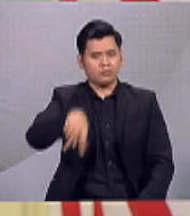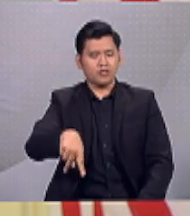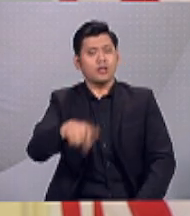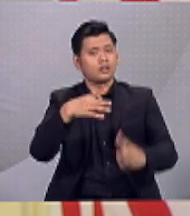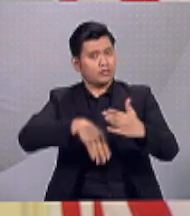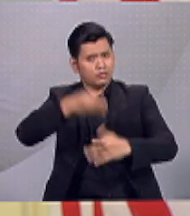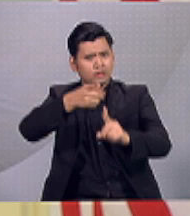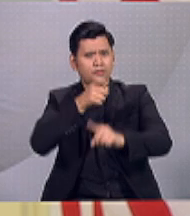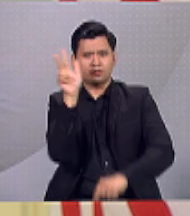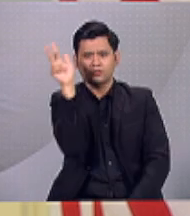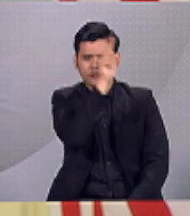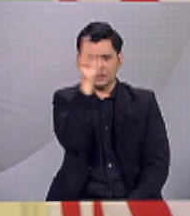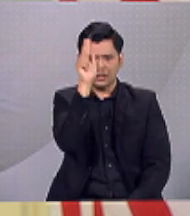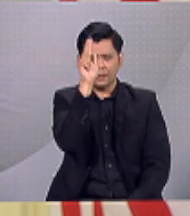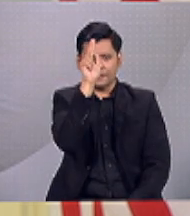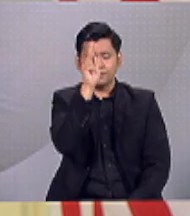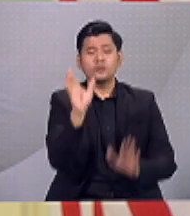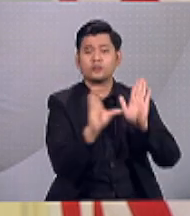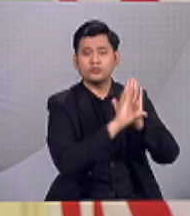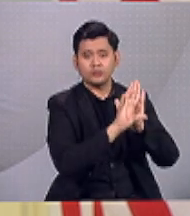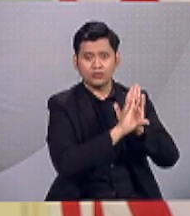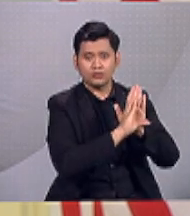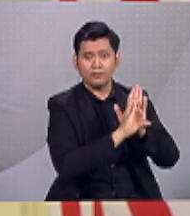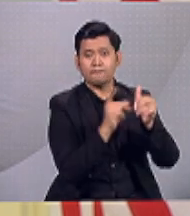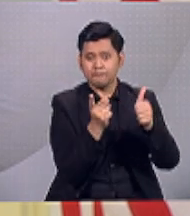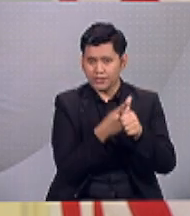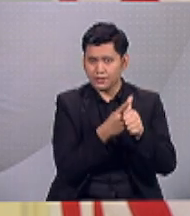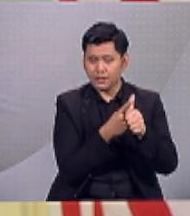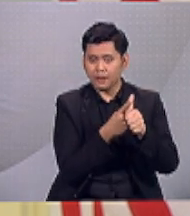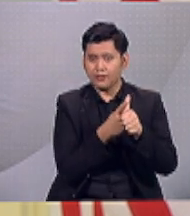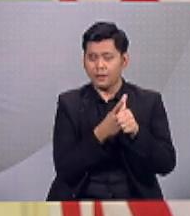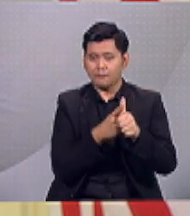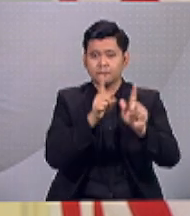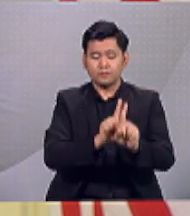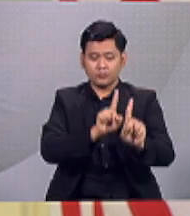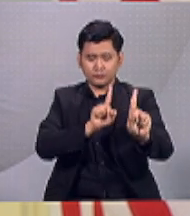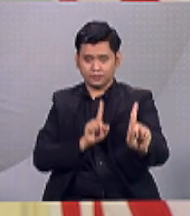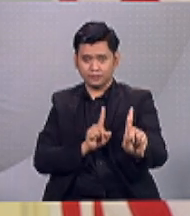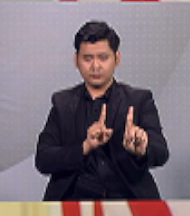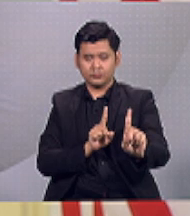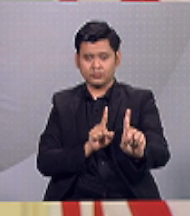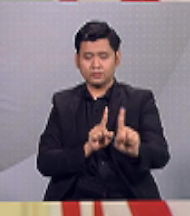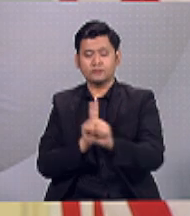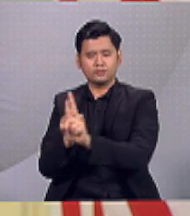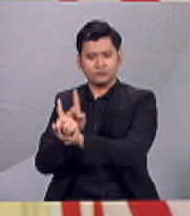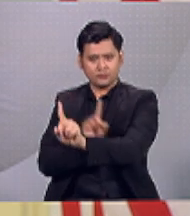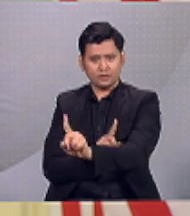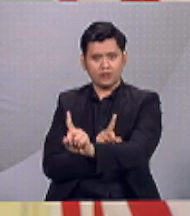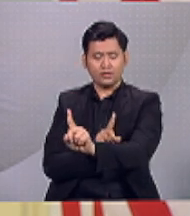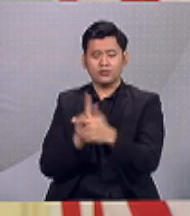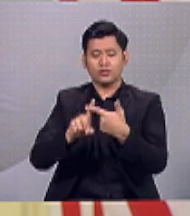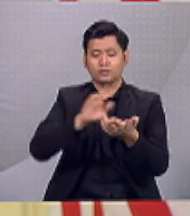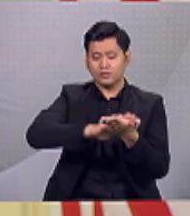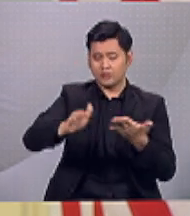oleh pihak kerajaan seperti mengamalkan penjarakan sosial, kebersihan diri